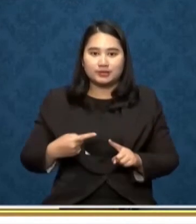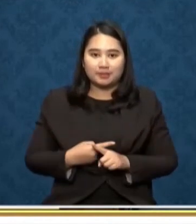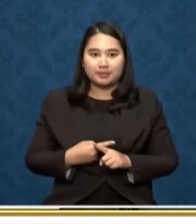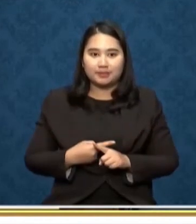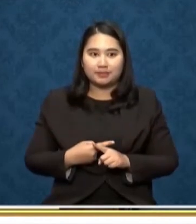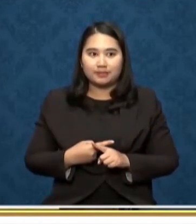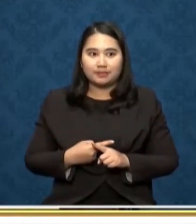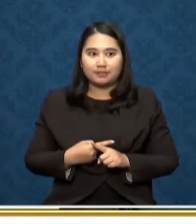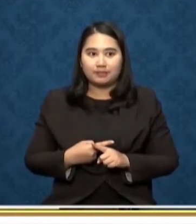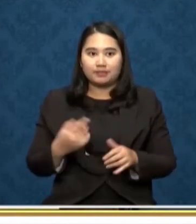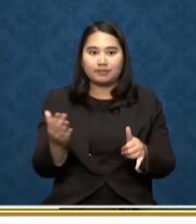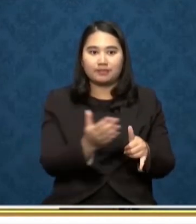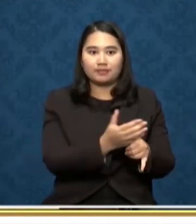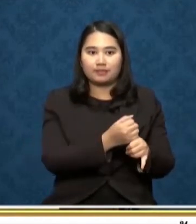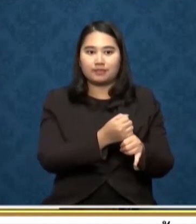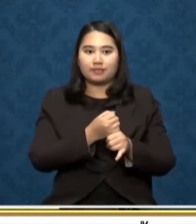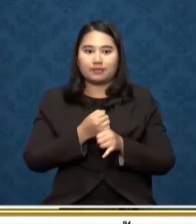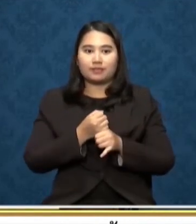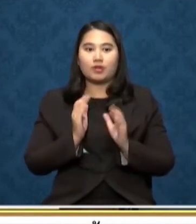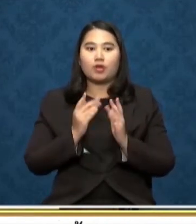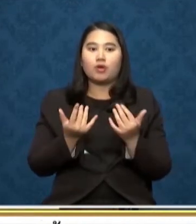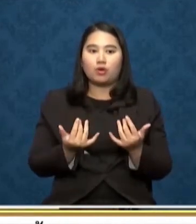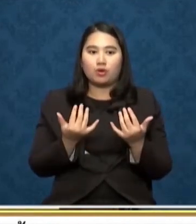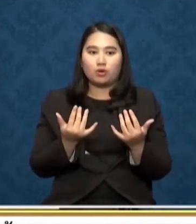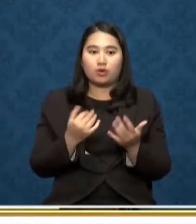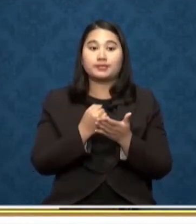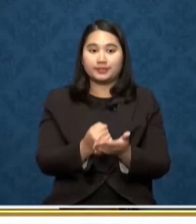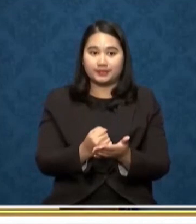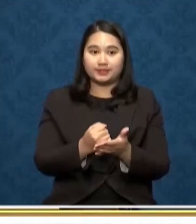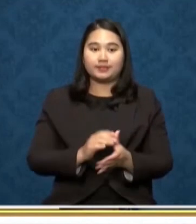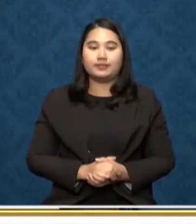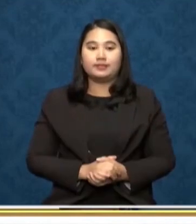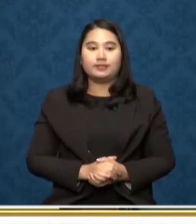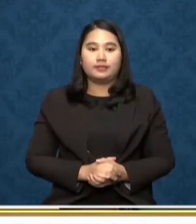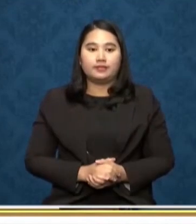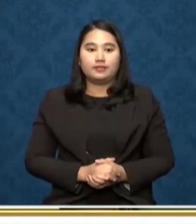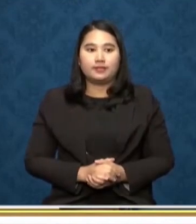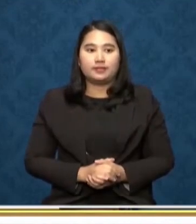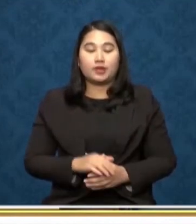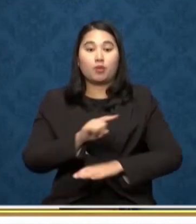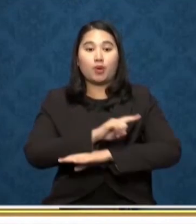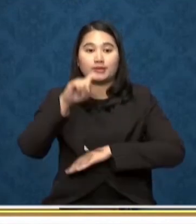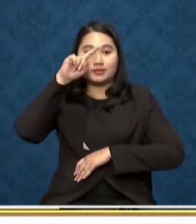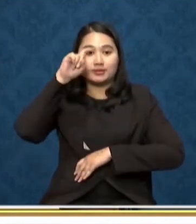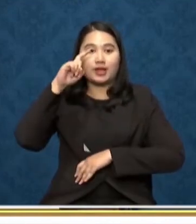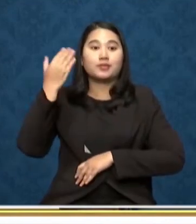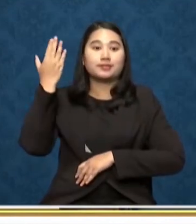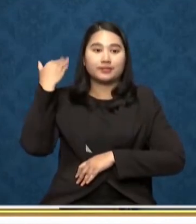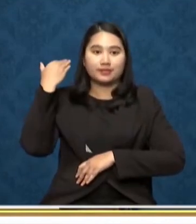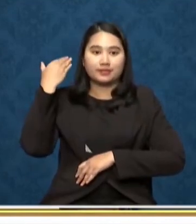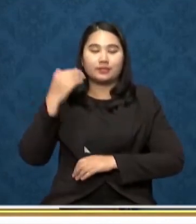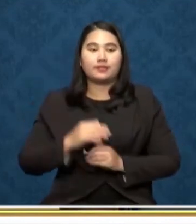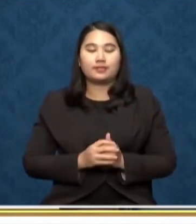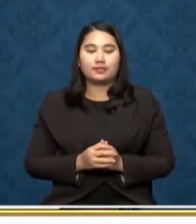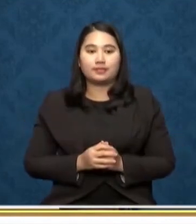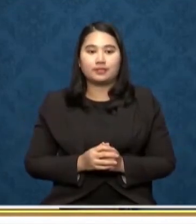ายและผู้ที่อย่างรอคอยความทำใหเหลอครับทําธานครับทําธานครับเมอวัลเสาที่ผ่านมาครับท